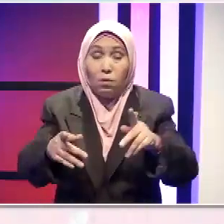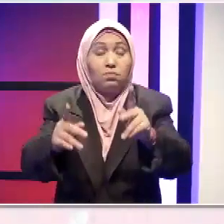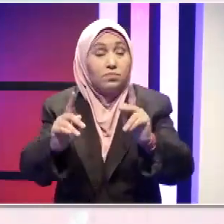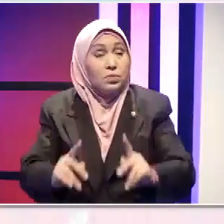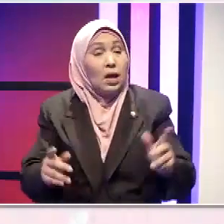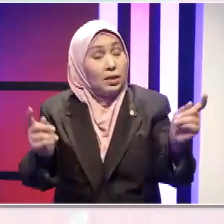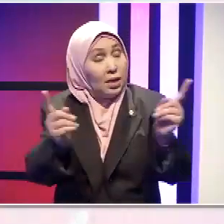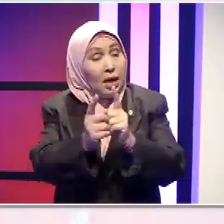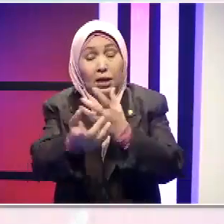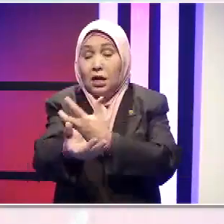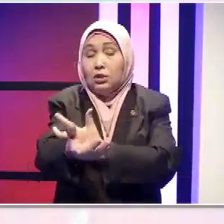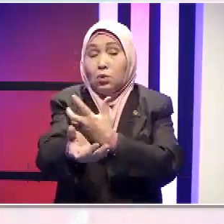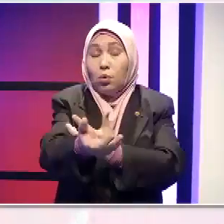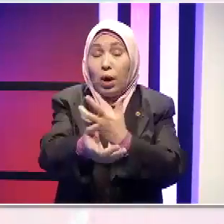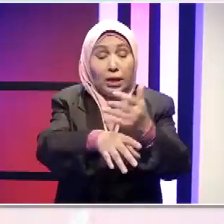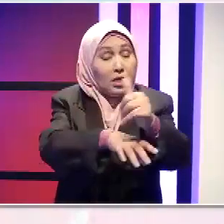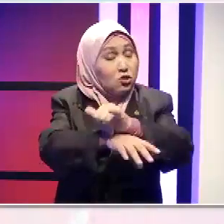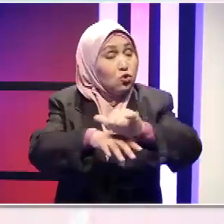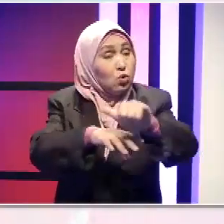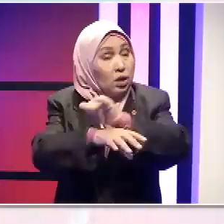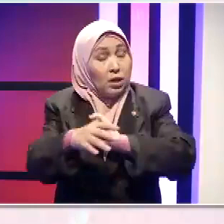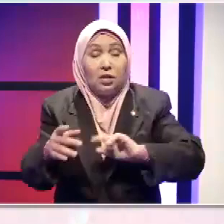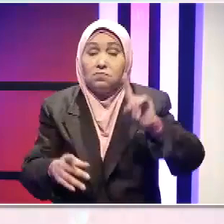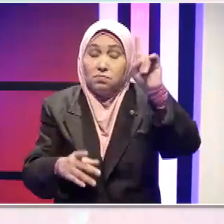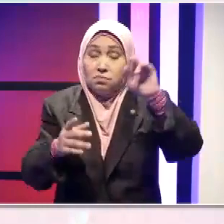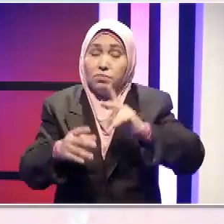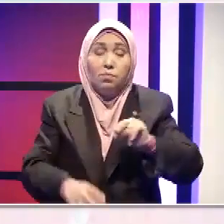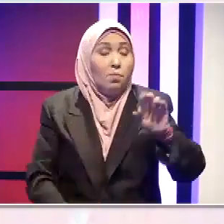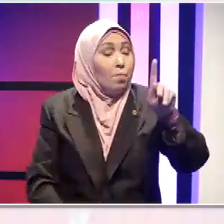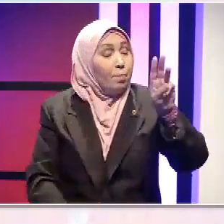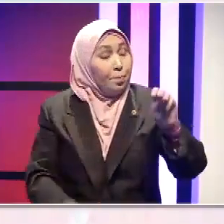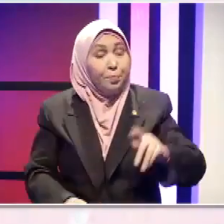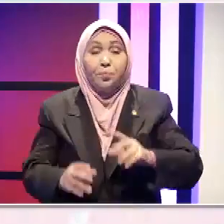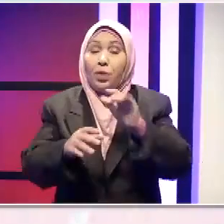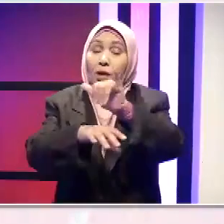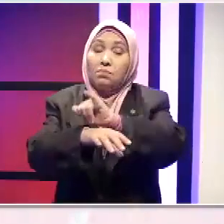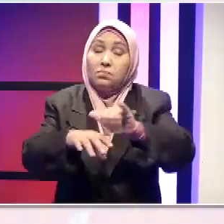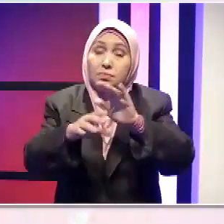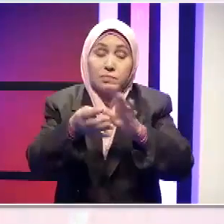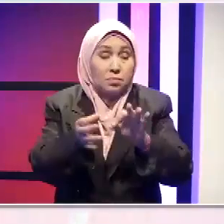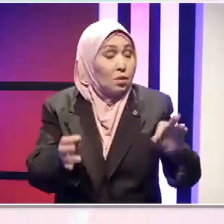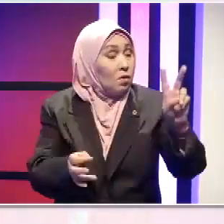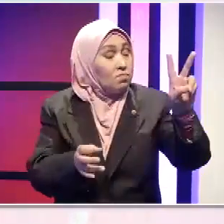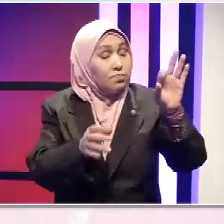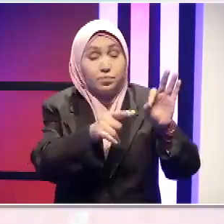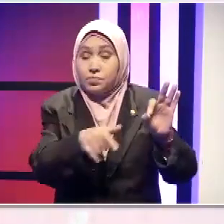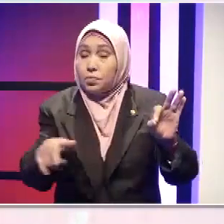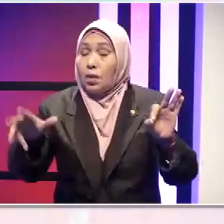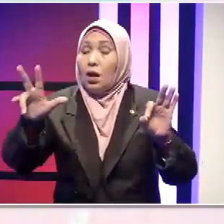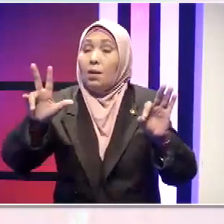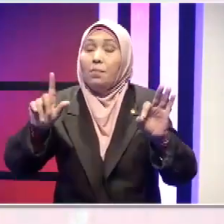dengan keturunannya di surga ini adalah satu unik Mad di surga dan kode ayat 29 hingga